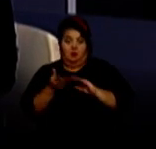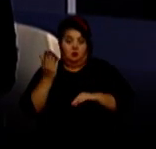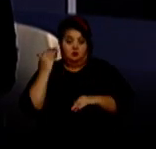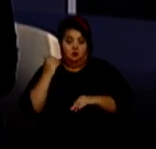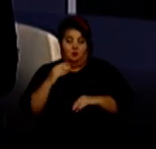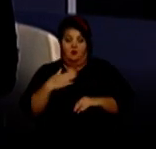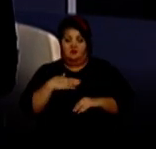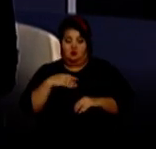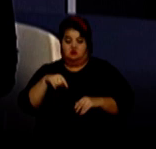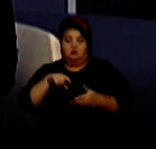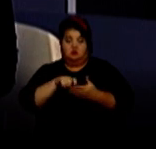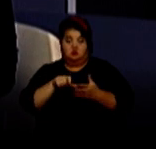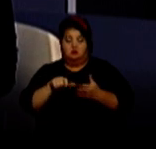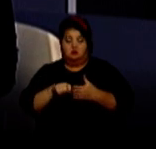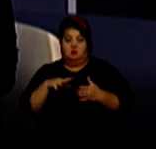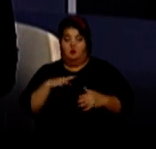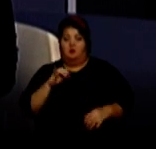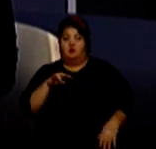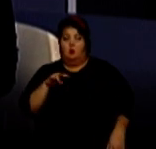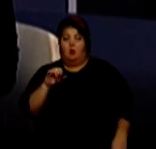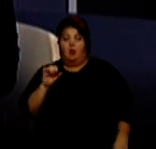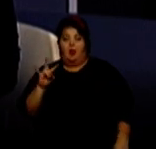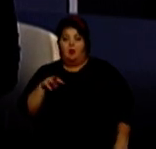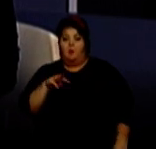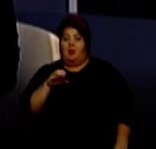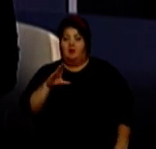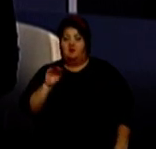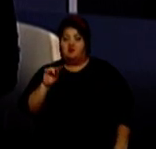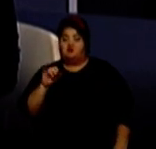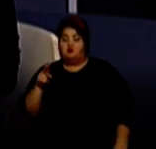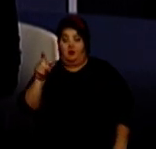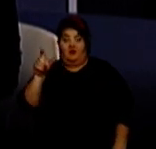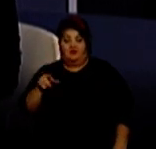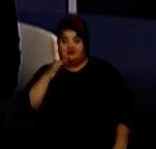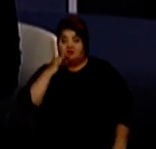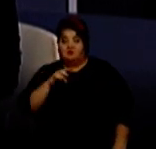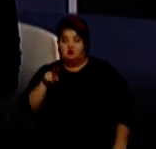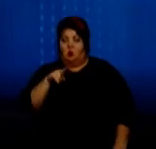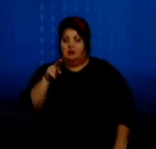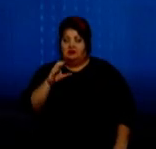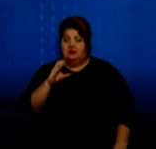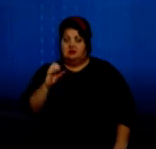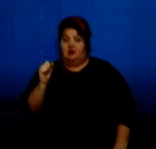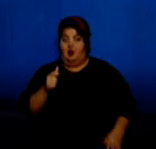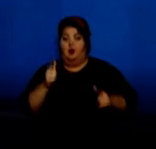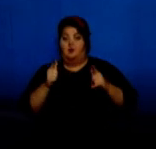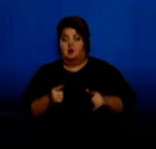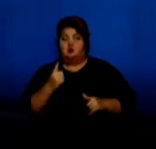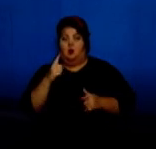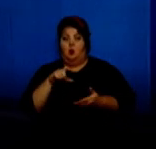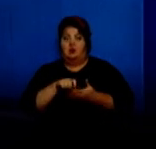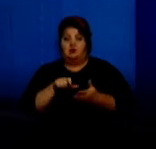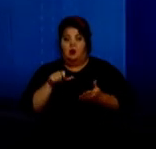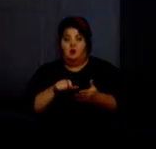Матвійчук, ініціатор передачі кадетського корпусу державі, і він сказав, що Державна судова адміністрація погоджується одне приміщення